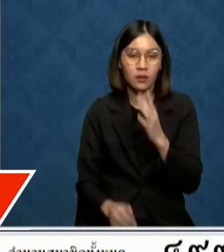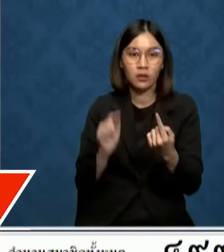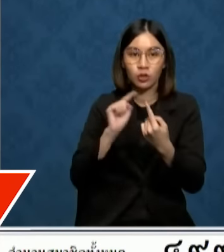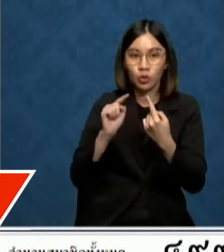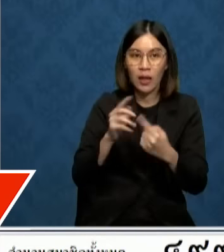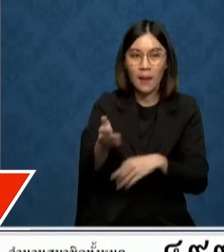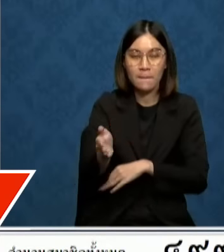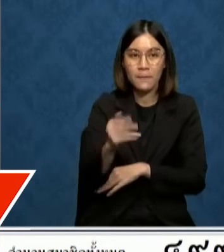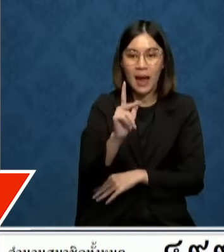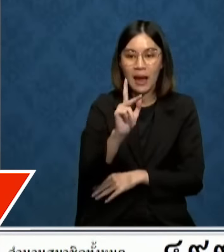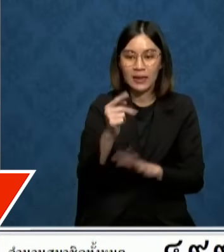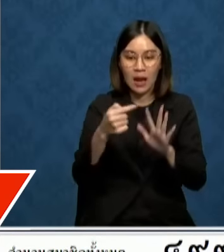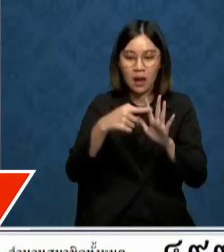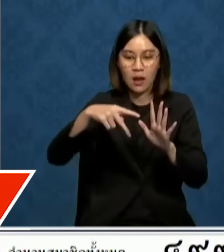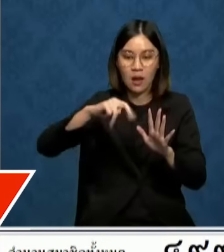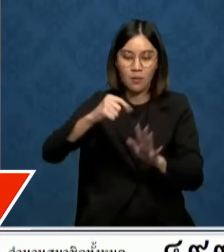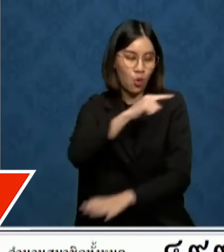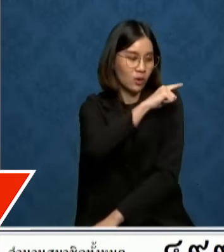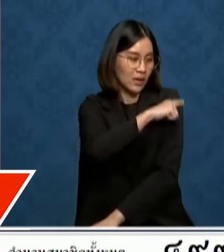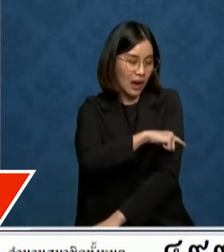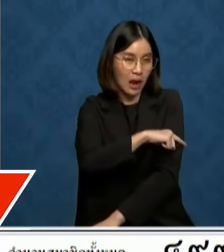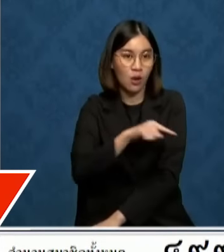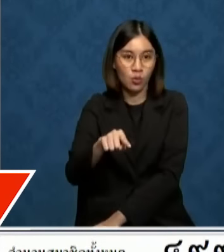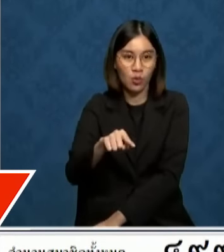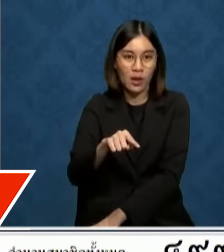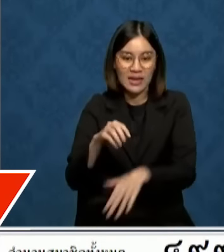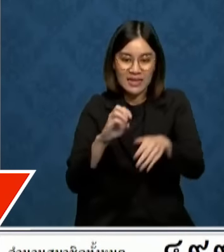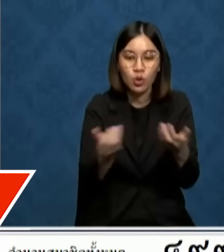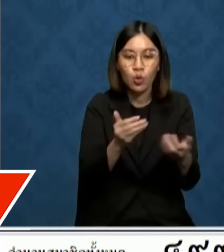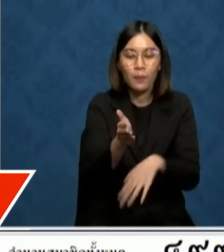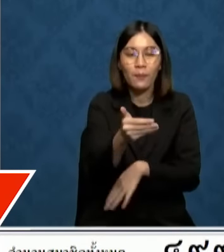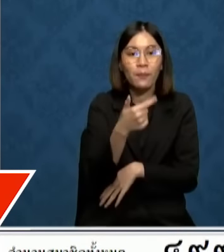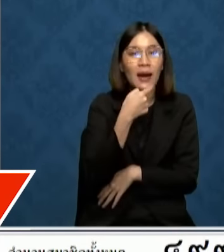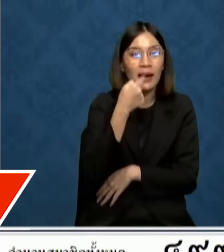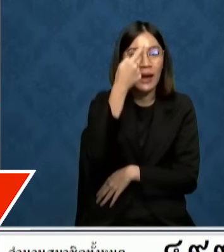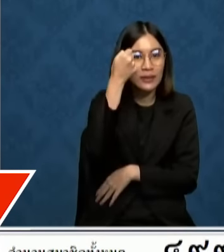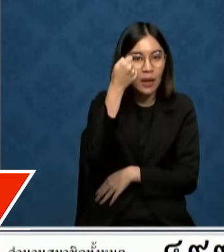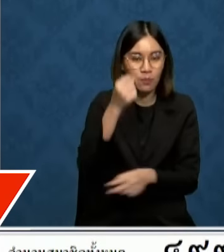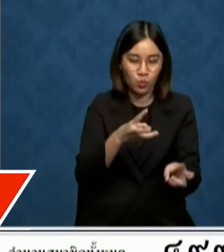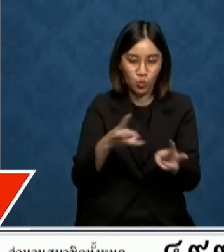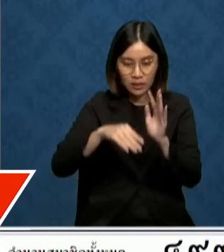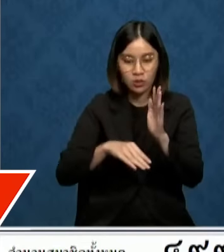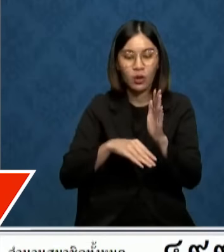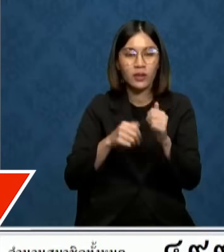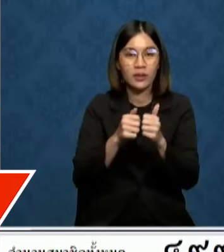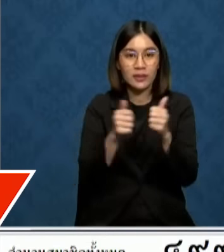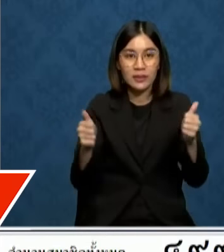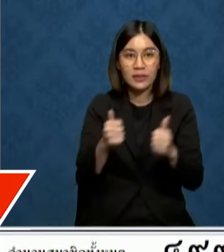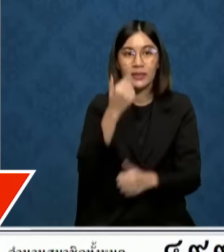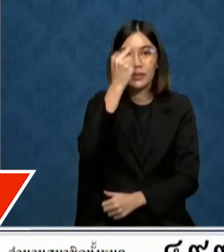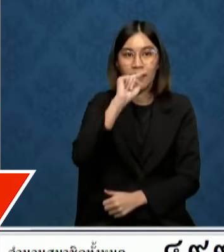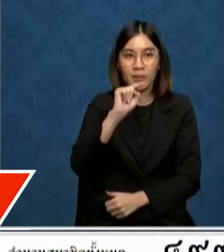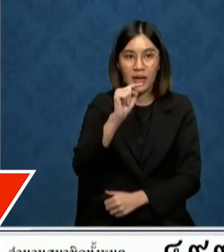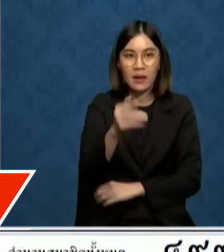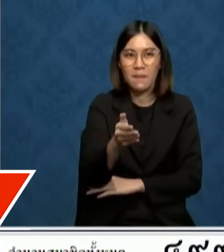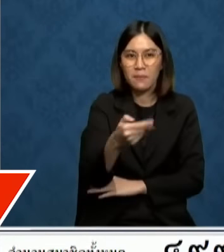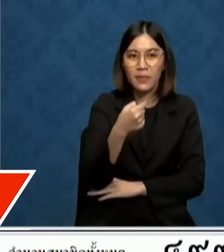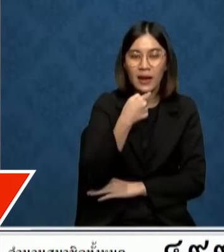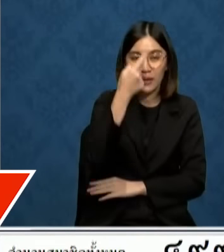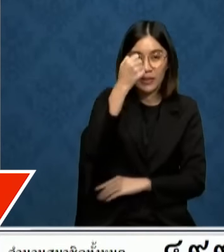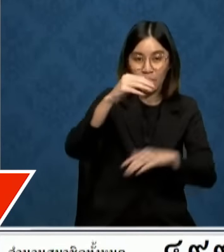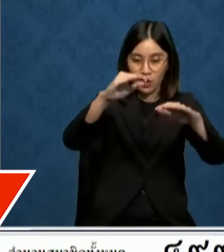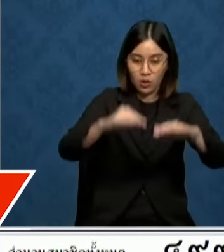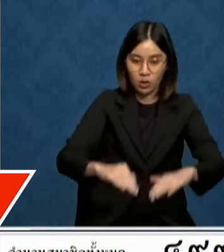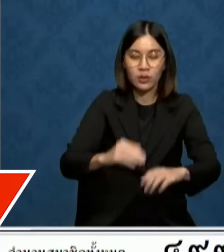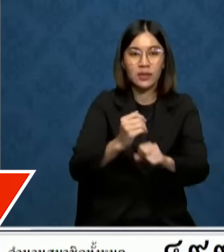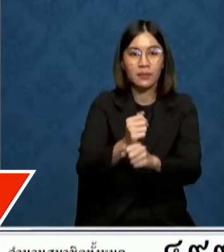ปล่อยปลลากระพงขาวเพื่อกำจัดลูกปลาหมอคางดำถือเป็นอีกแนวทางที่ดีเพื่อที่จะลดปริมาณปลาหมอคาง